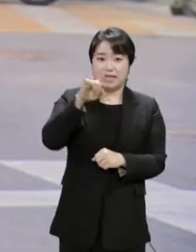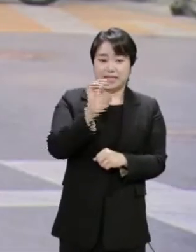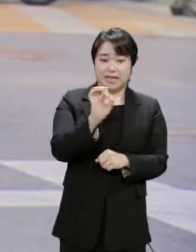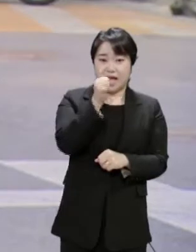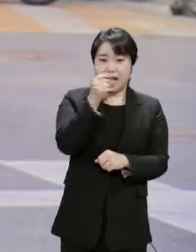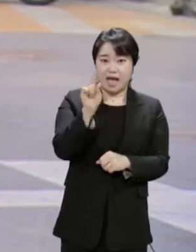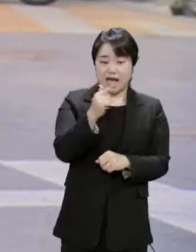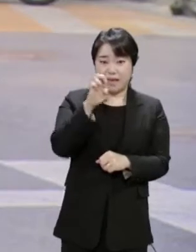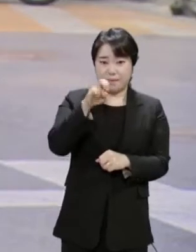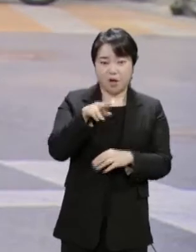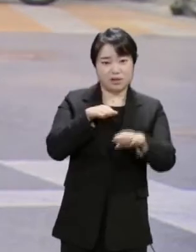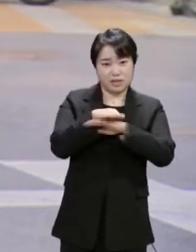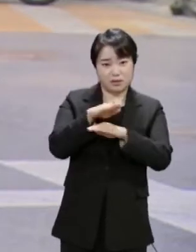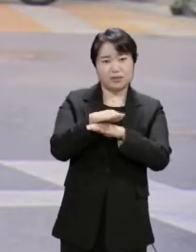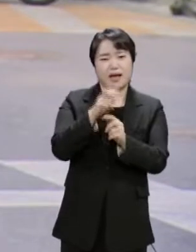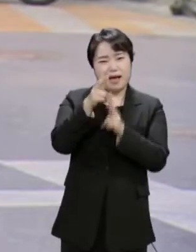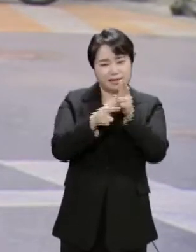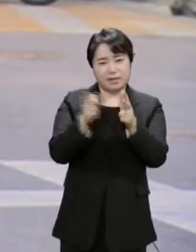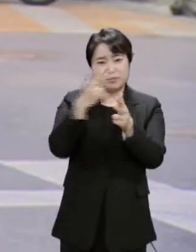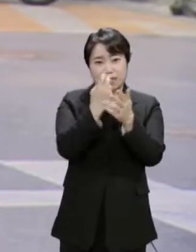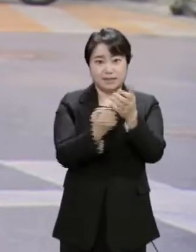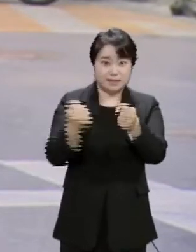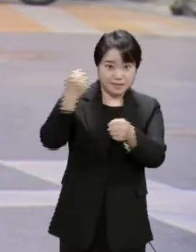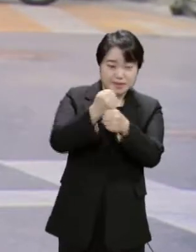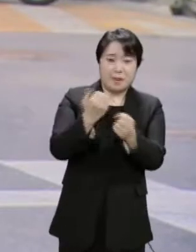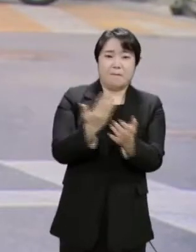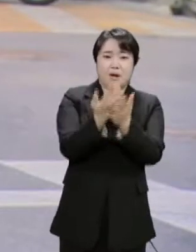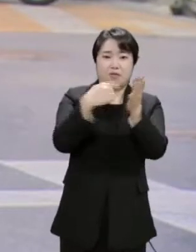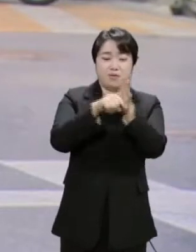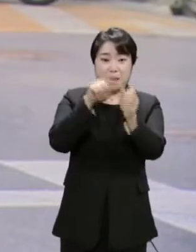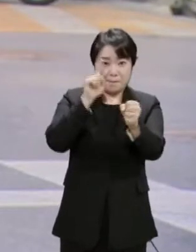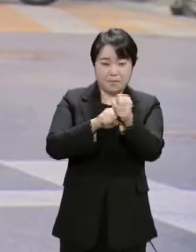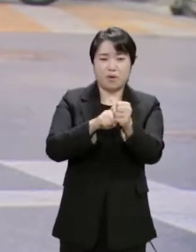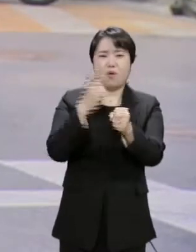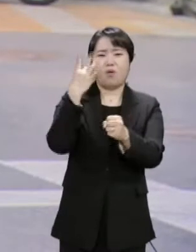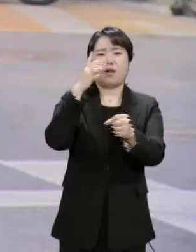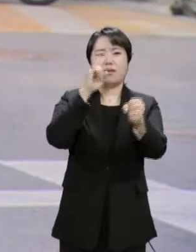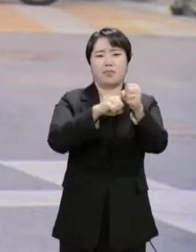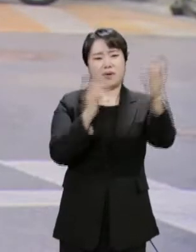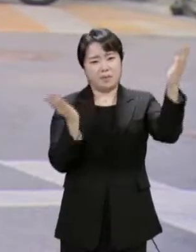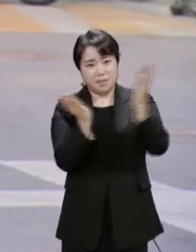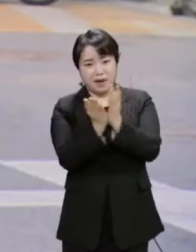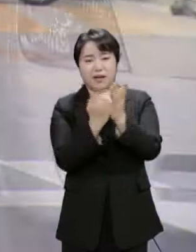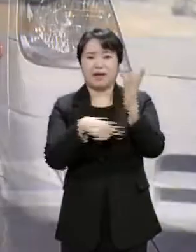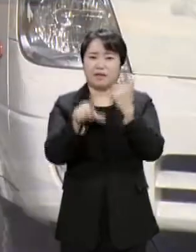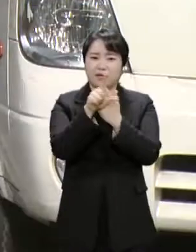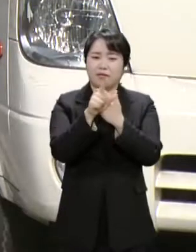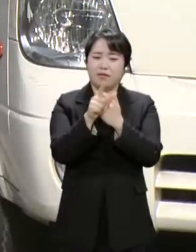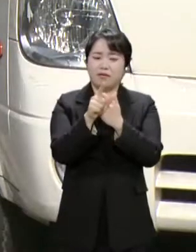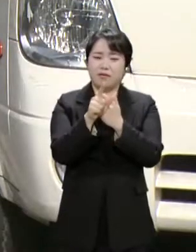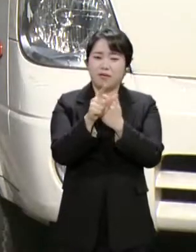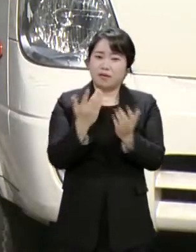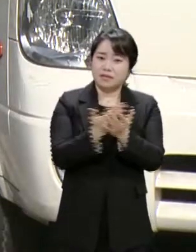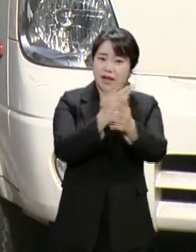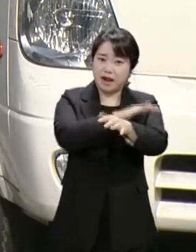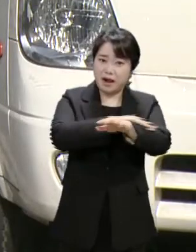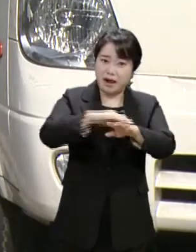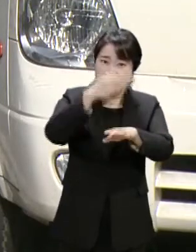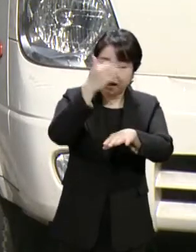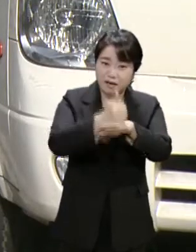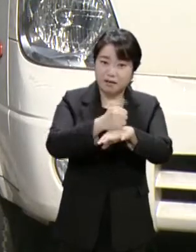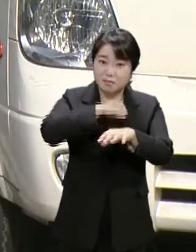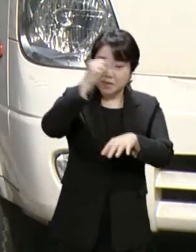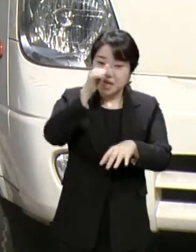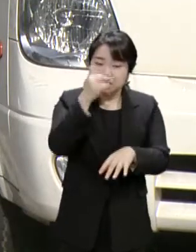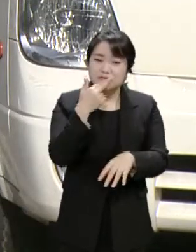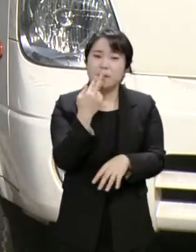자동차 산업의 위상을 회복하고 지역 활성화를 이끈다는 본 취지에 맞게 사업이 추진됐는지 또 앞으로 연속성을